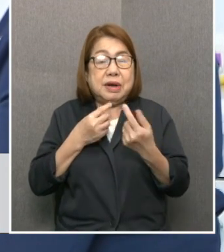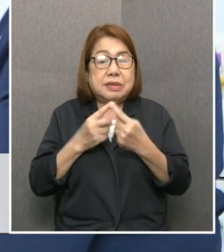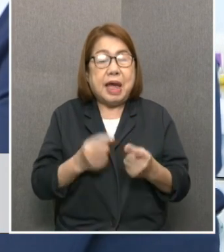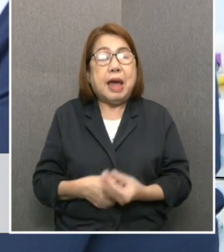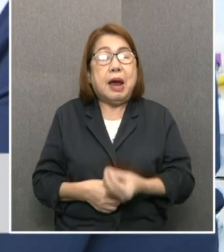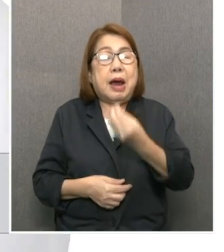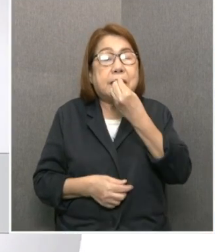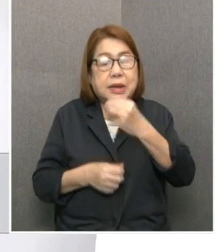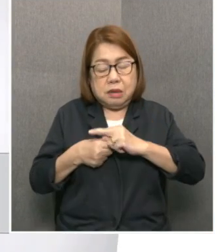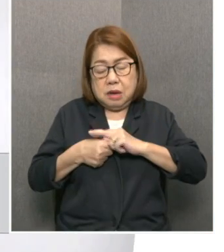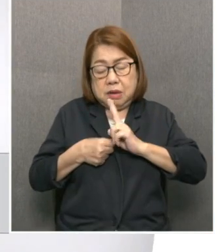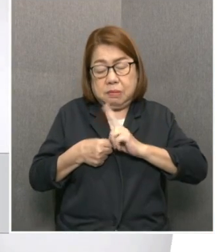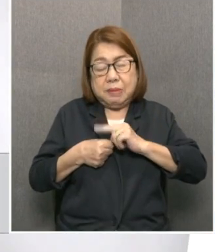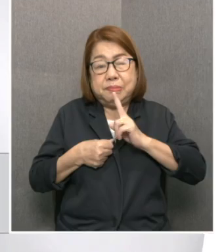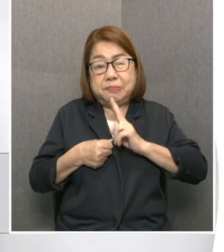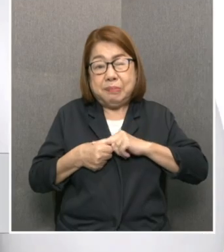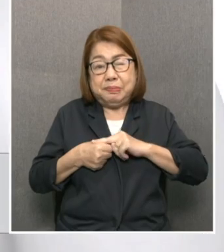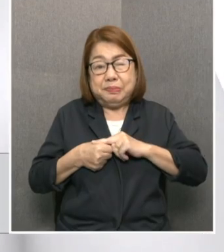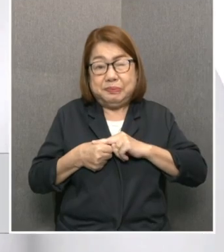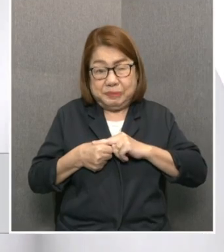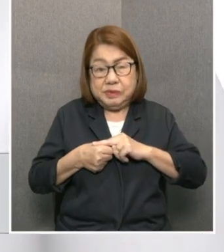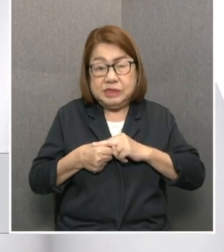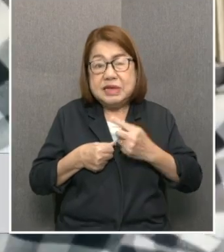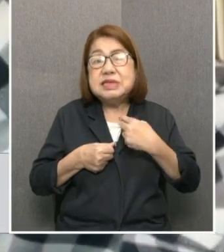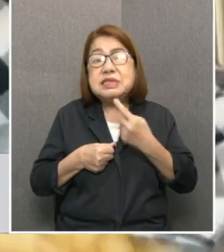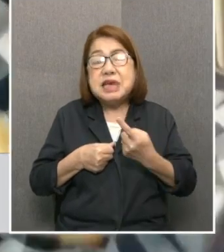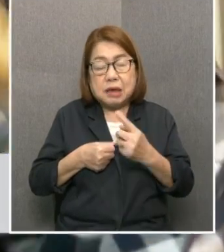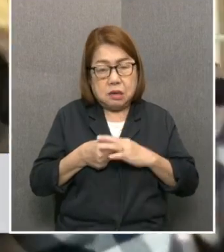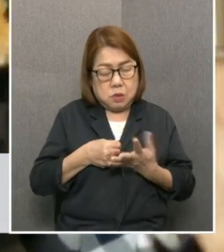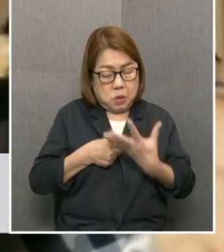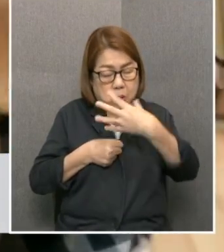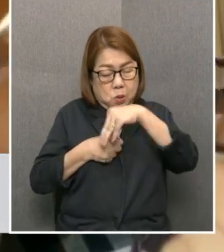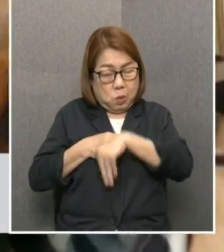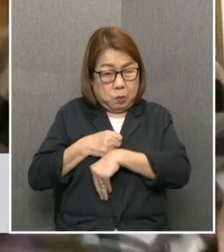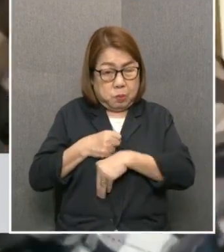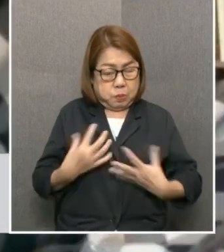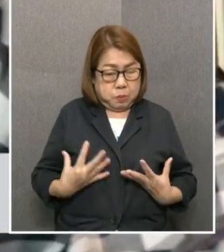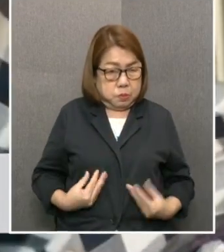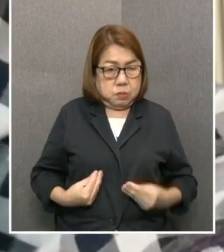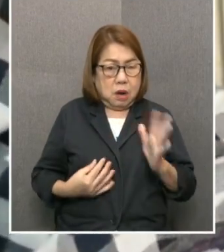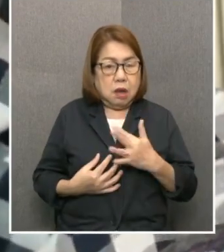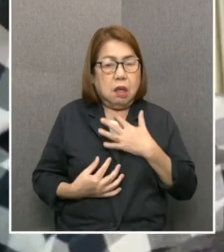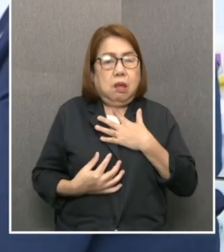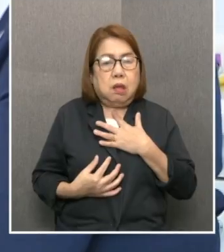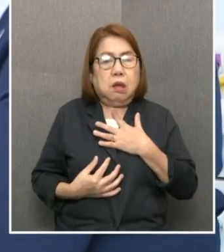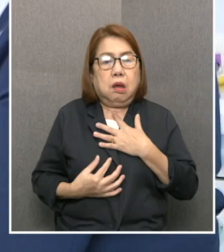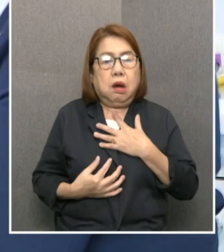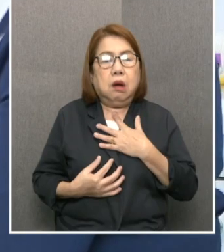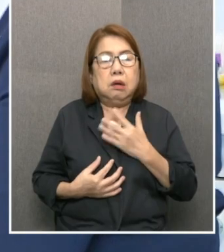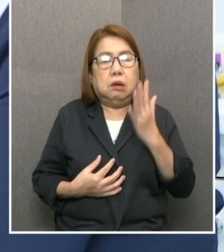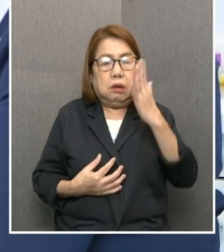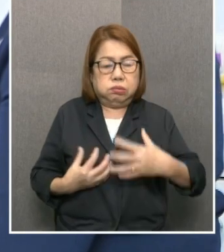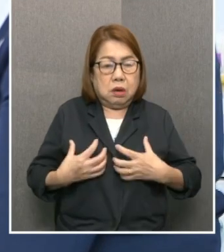เสียงจะทำหน้าที่ปิดกล่องเสียงเพื่อไม่ให้อาหารไหลผ่านกล่องเสียงไปยังปอดซึ่งจะทำให้เกิดการสำลักอาหารแล้วก็ปอดติดเชื้อได้นะ